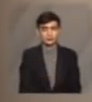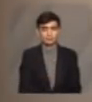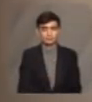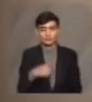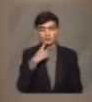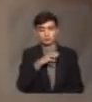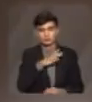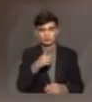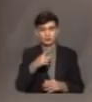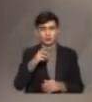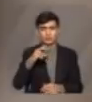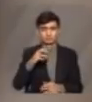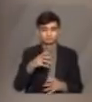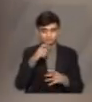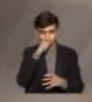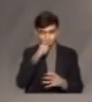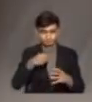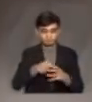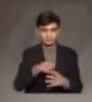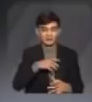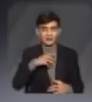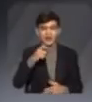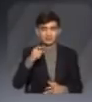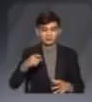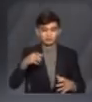Говорят, что давление дали слишком большое газовики.